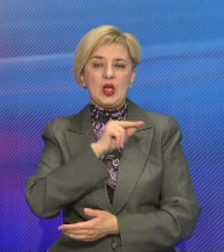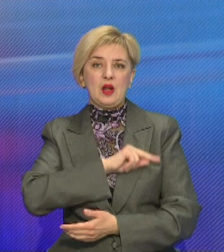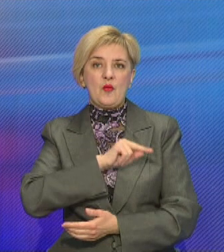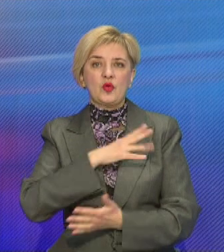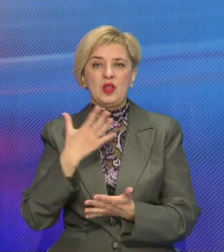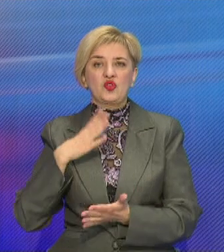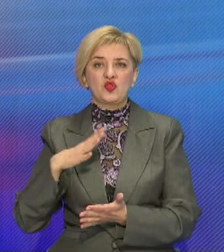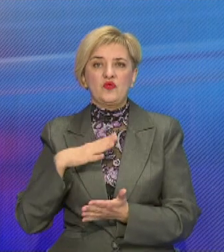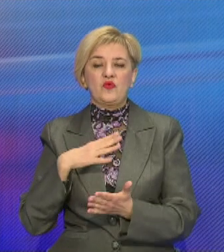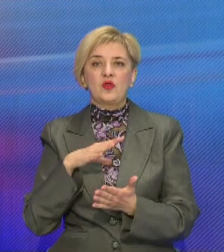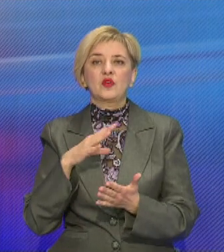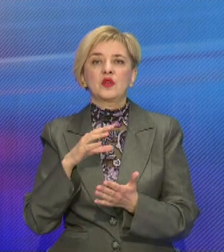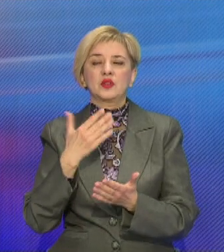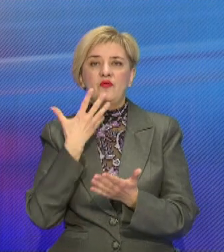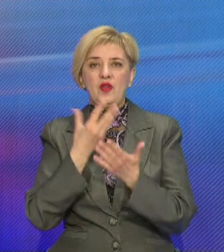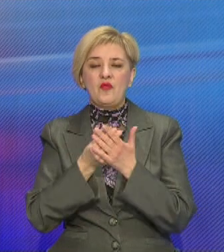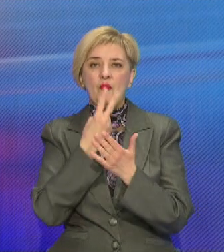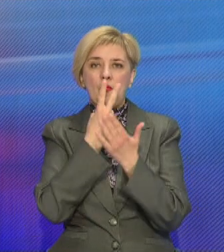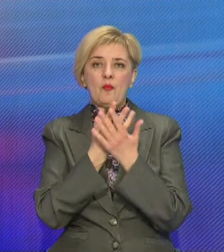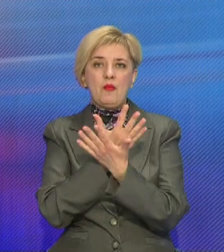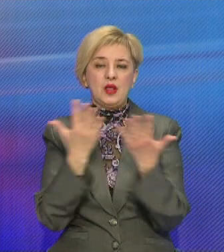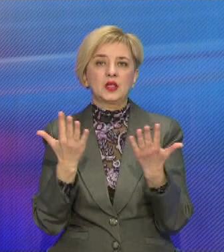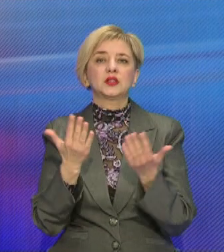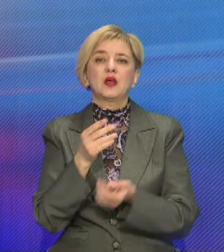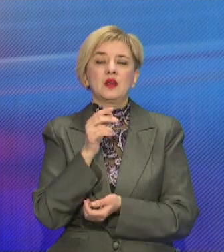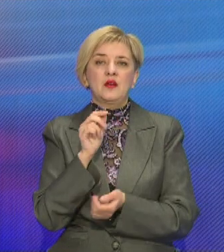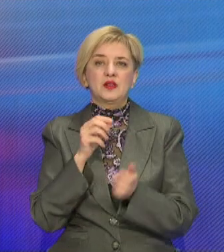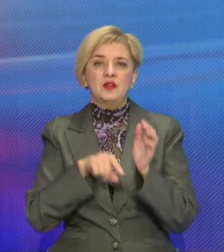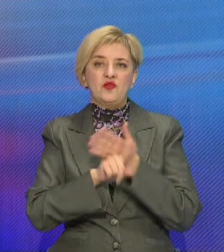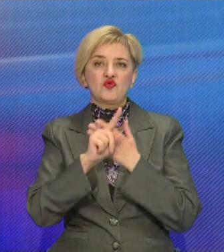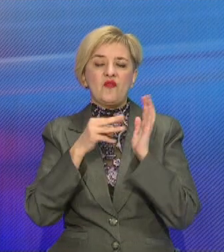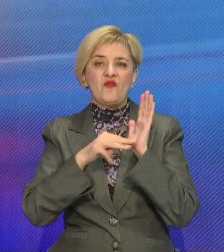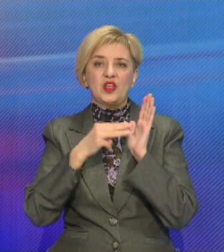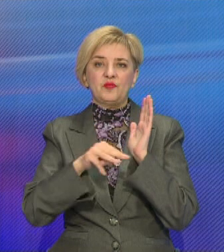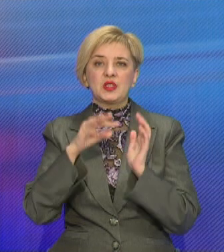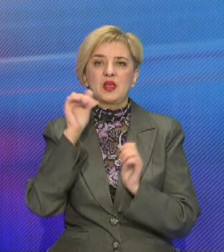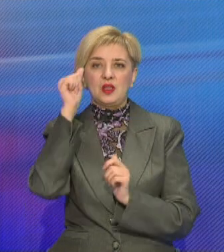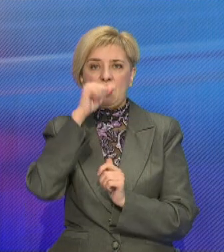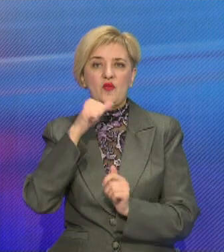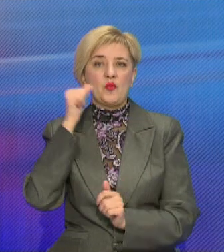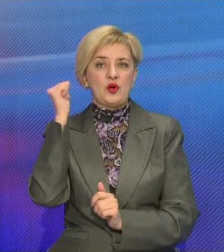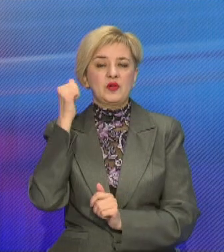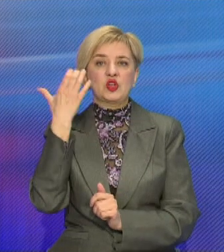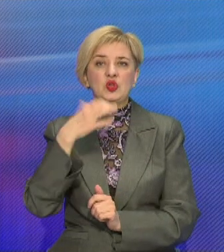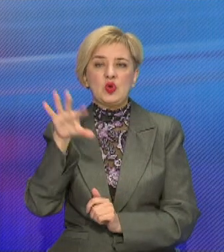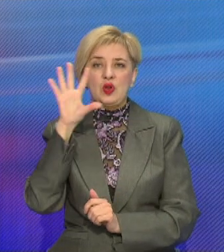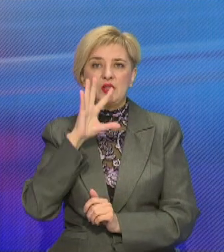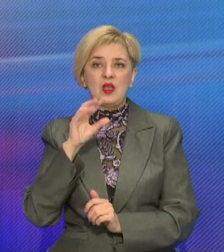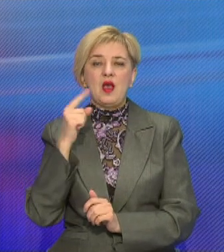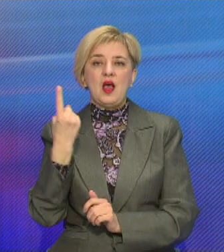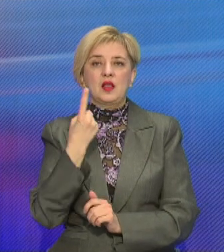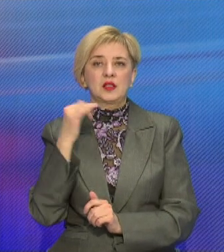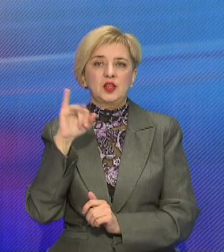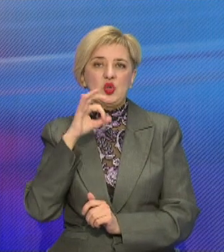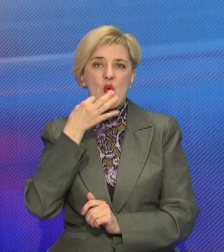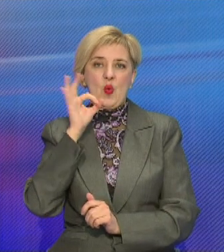у свет с 80-х годов минулого стагодия. Запрошая на выставу один из самых опытных гродинских мастаков Владимир Ведерко.